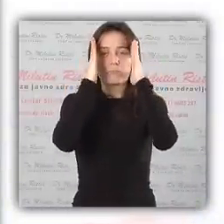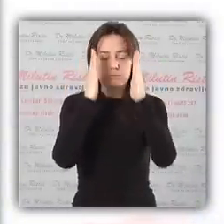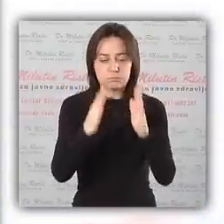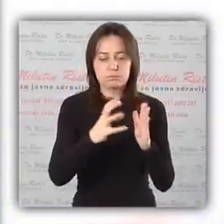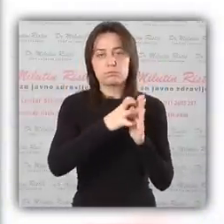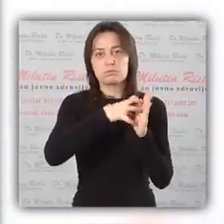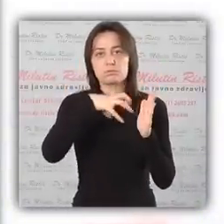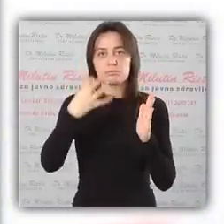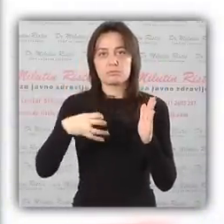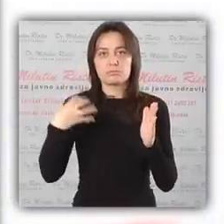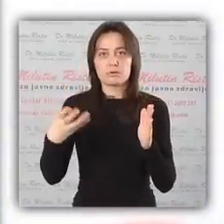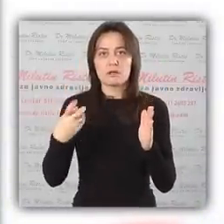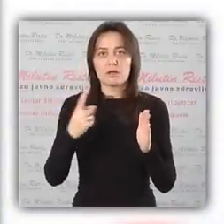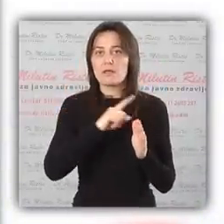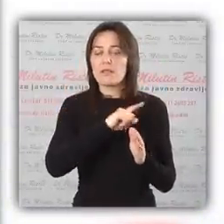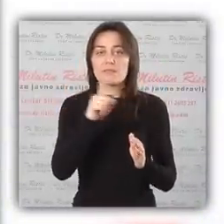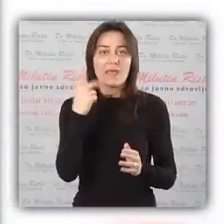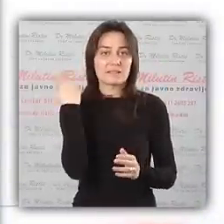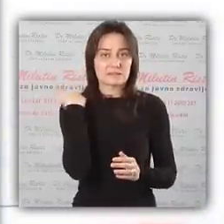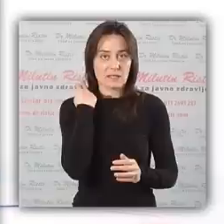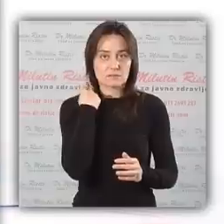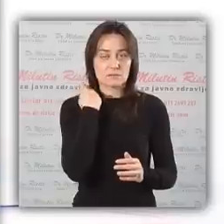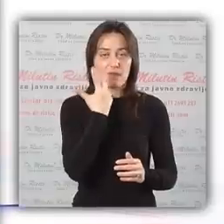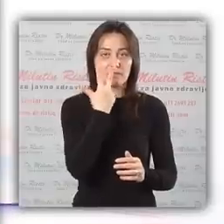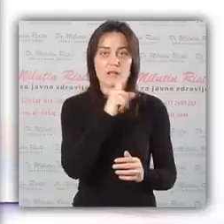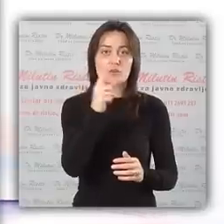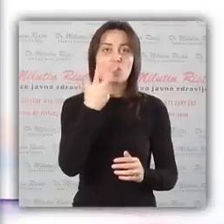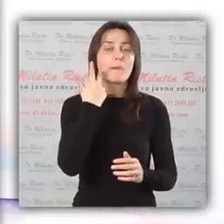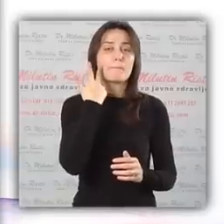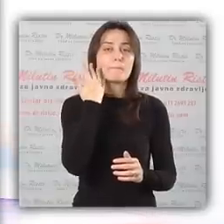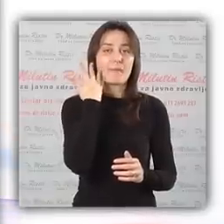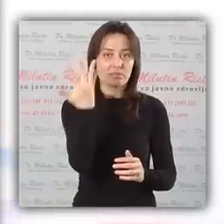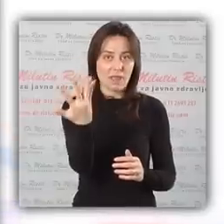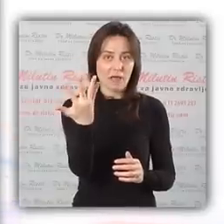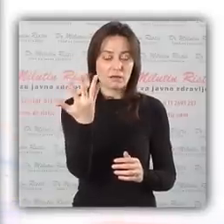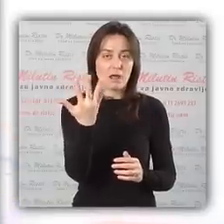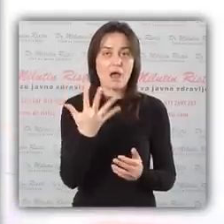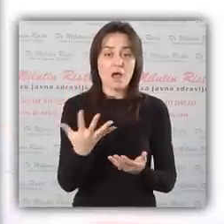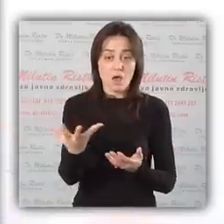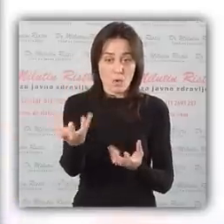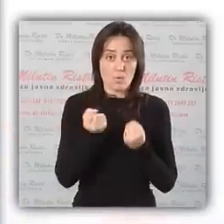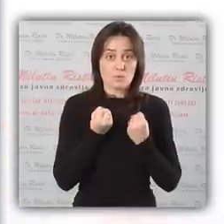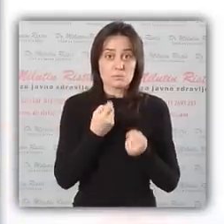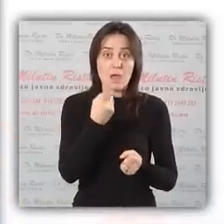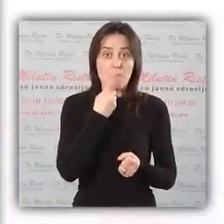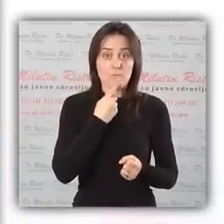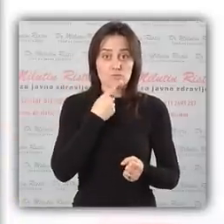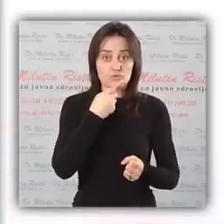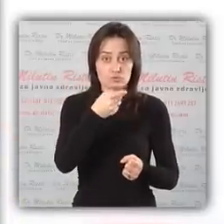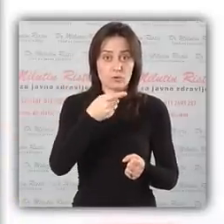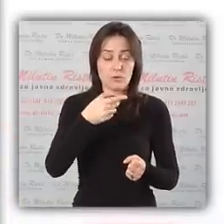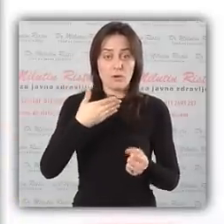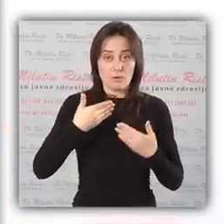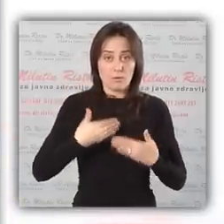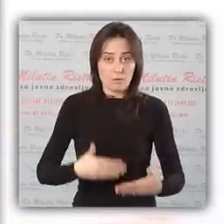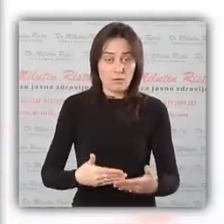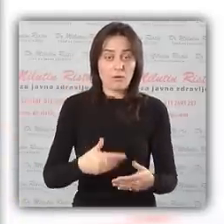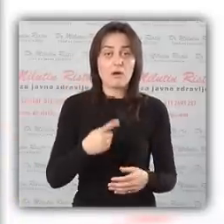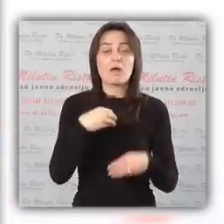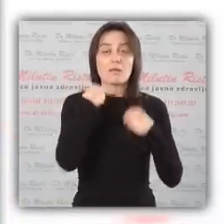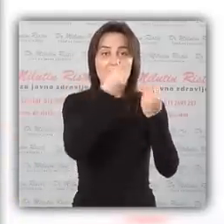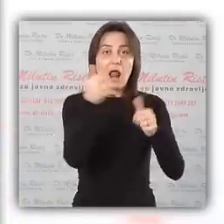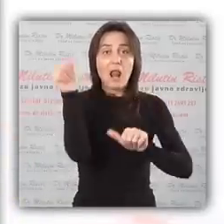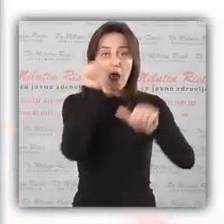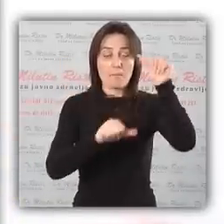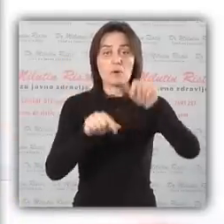Najvažnije je da se ispoštuje period apstinencije 3 do 5 dana. Uzorak spermograma može se dati